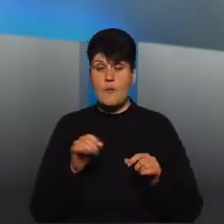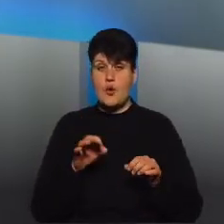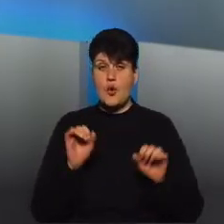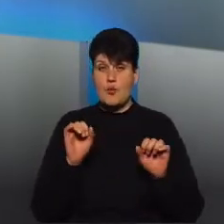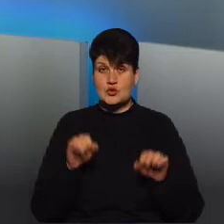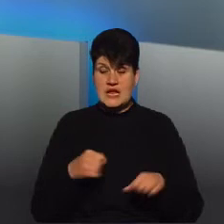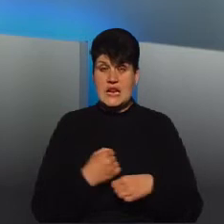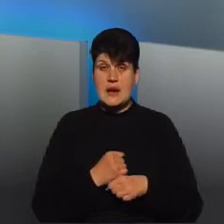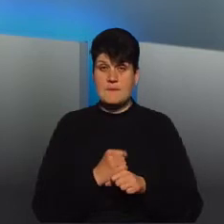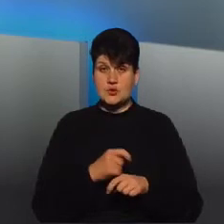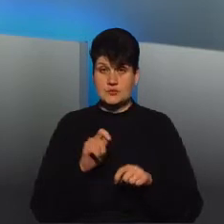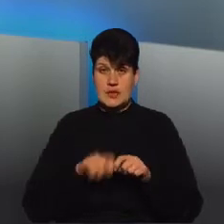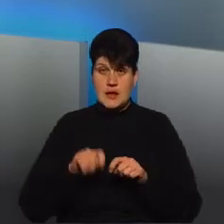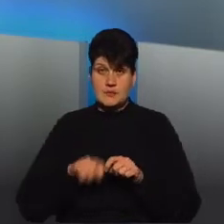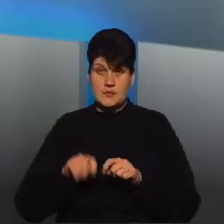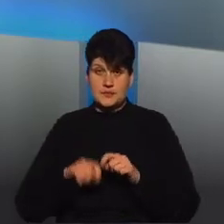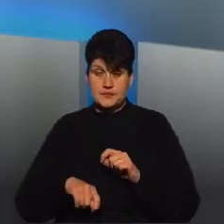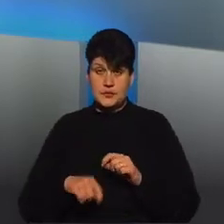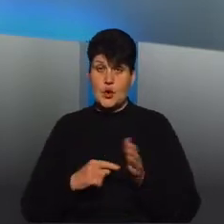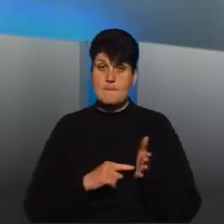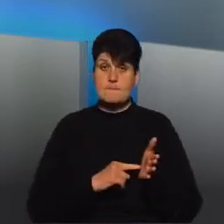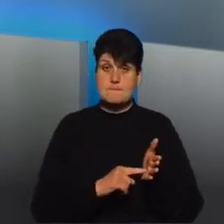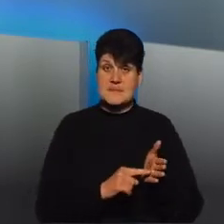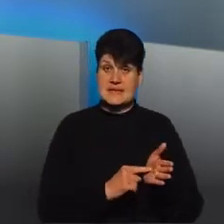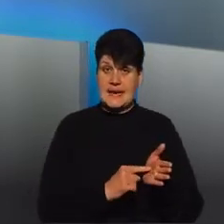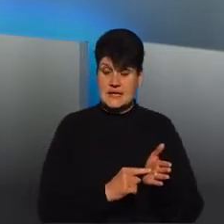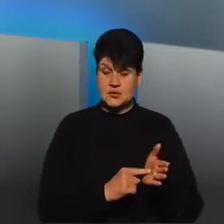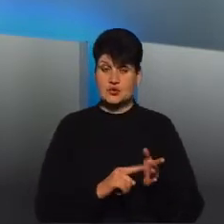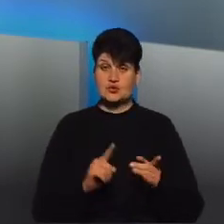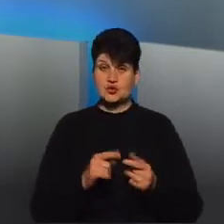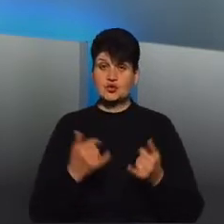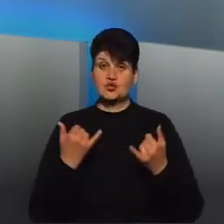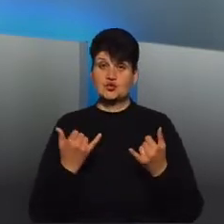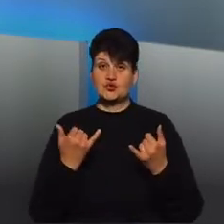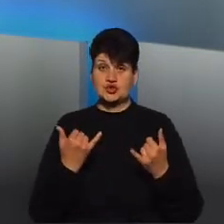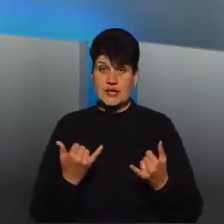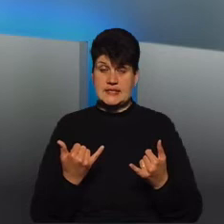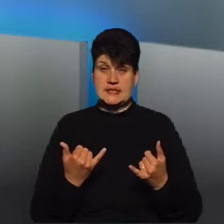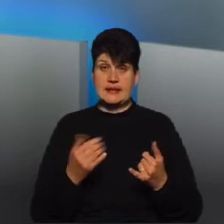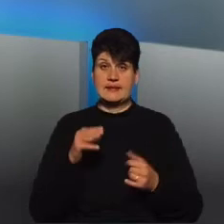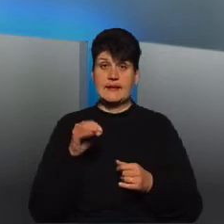лабораторної діагностики, то підкреслюється, що сучасні тест-системи для